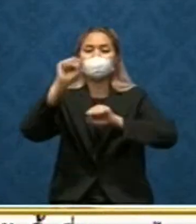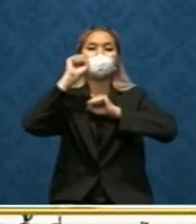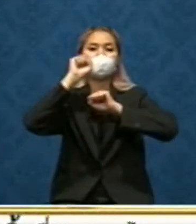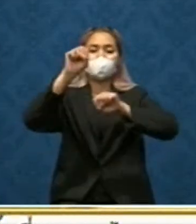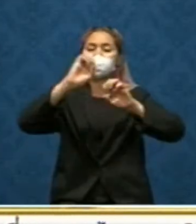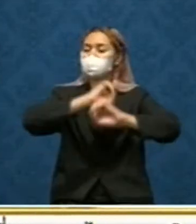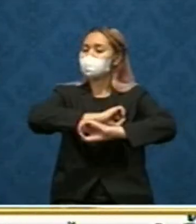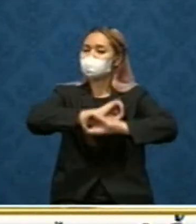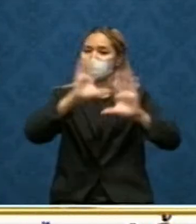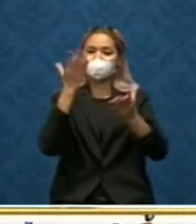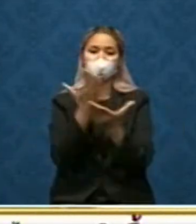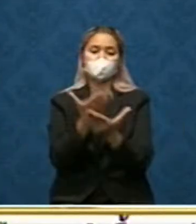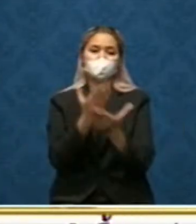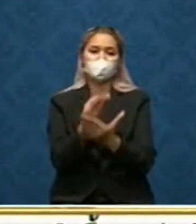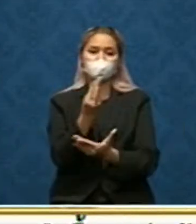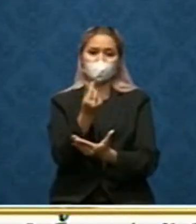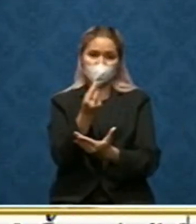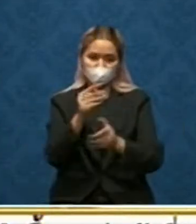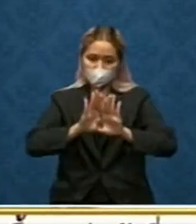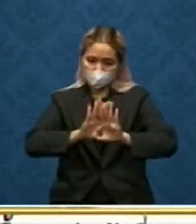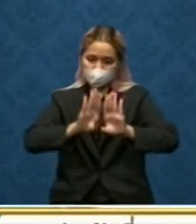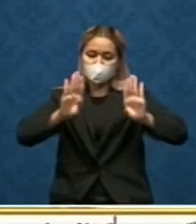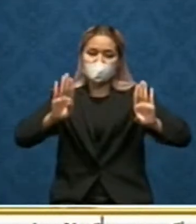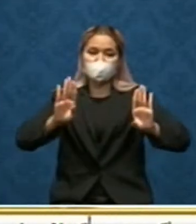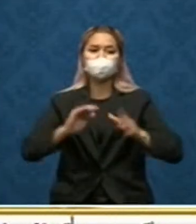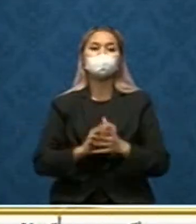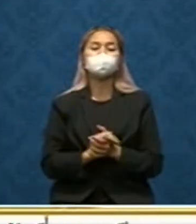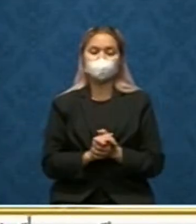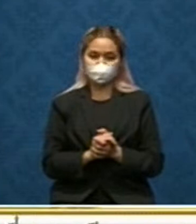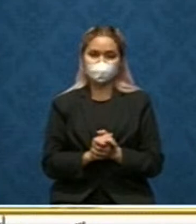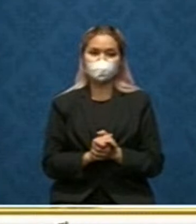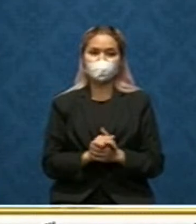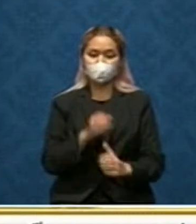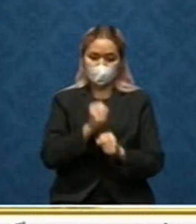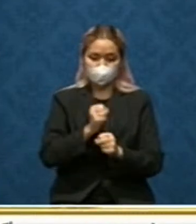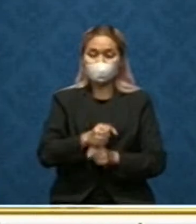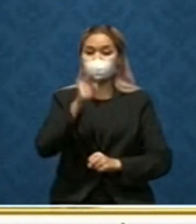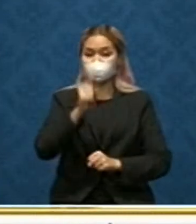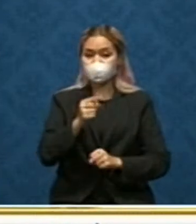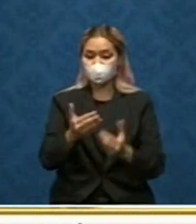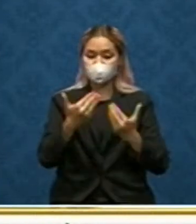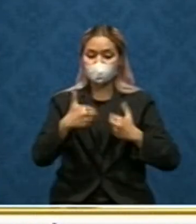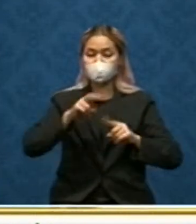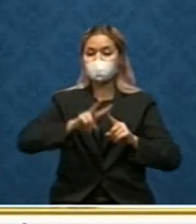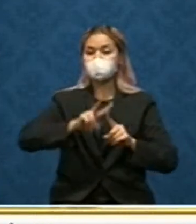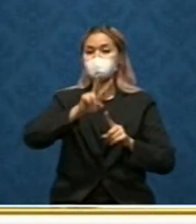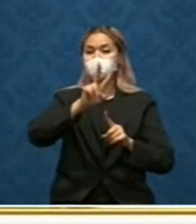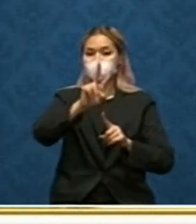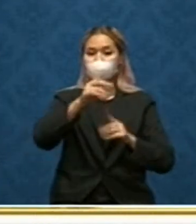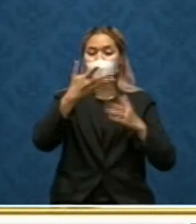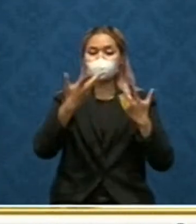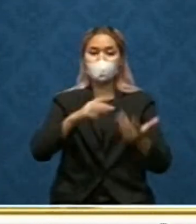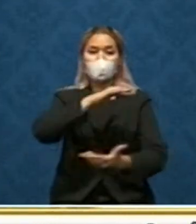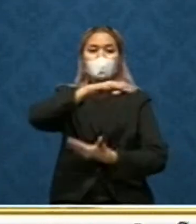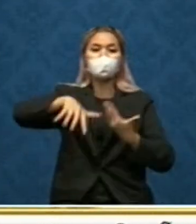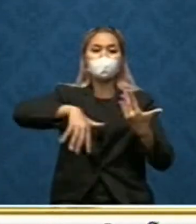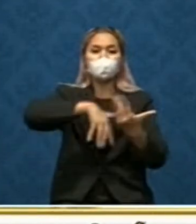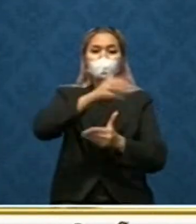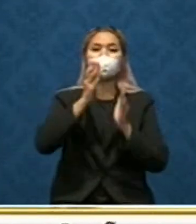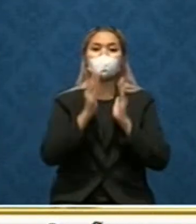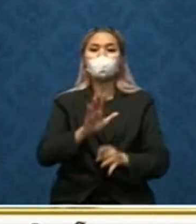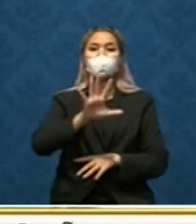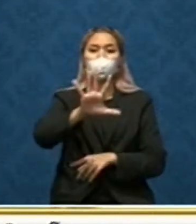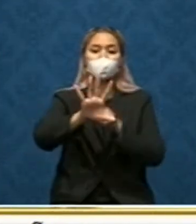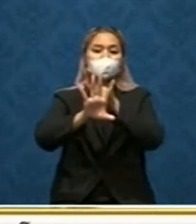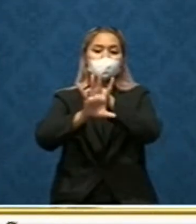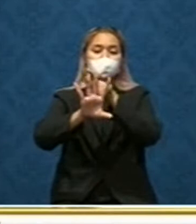ปเปิดบชทัศฎ ออกมาแล้วนี่คสัญาเว้องต้นสอง คนแวดร้มี่ 5 ลายที่ไม่แดง ท